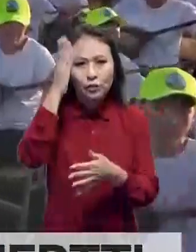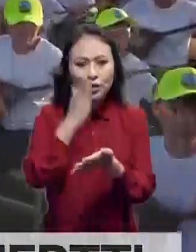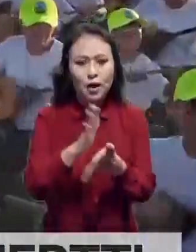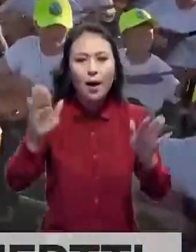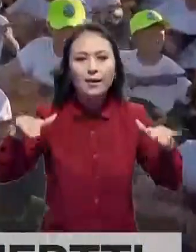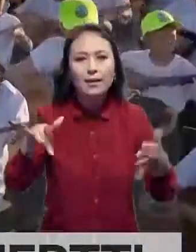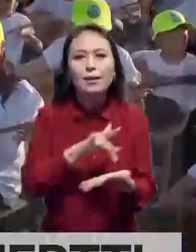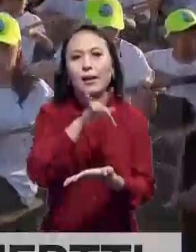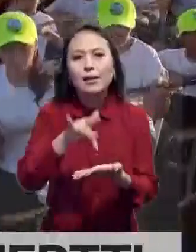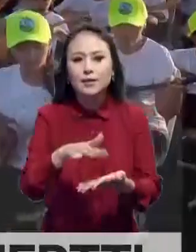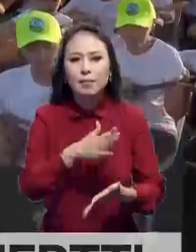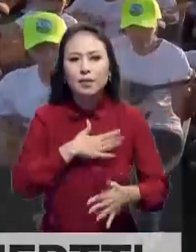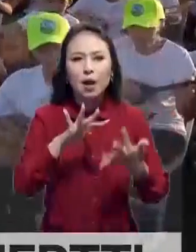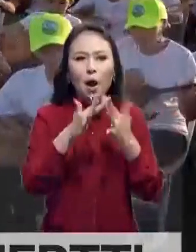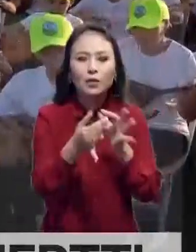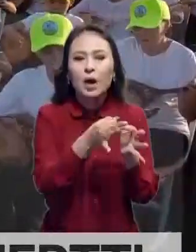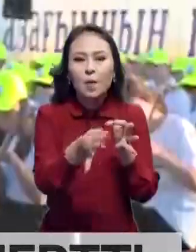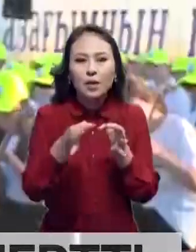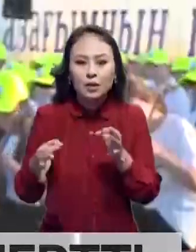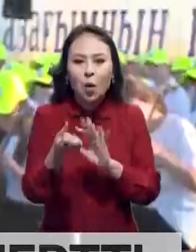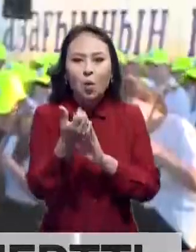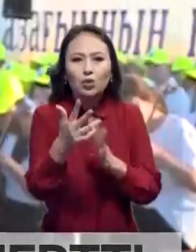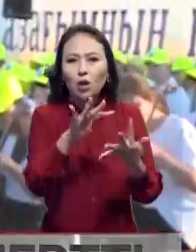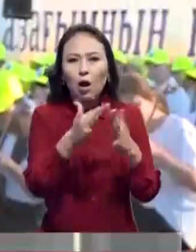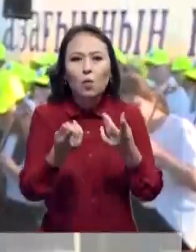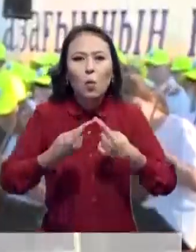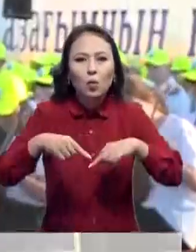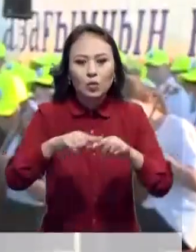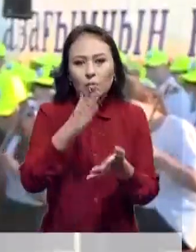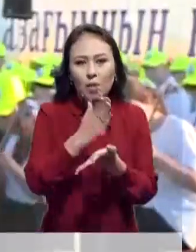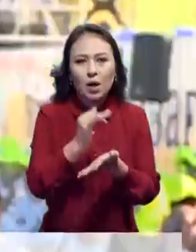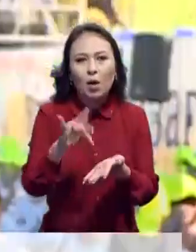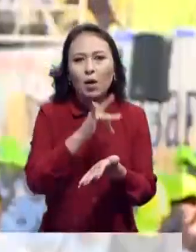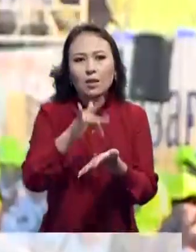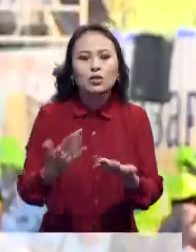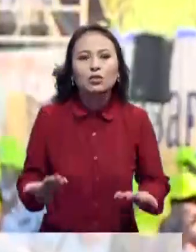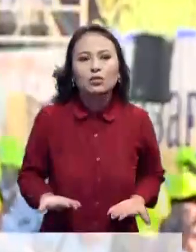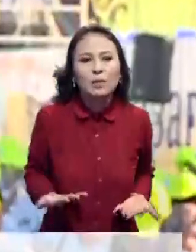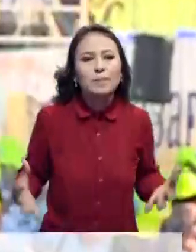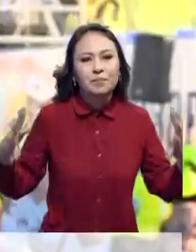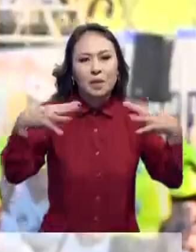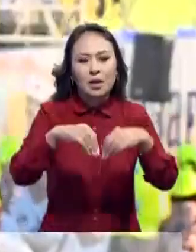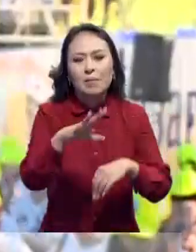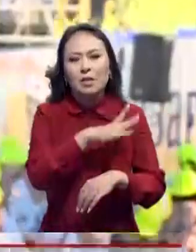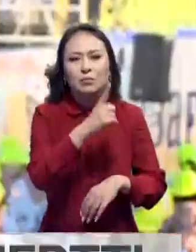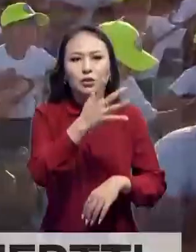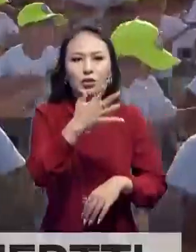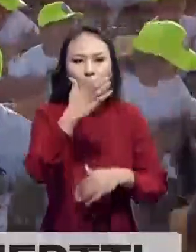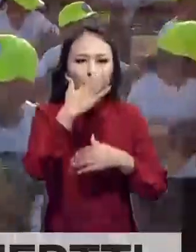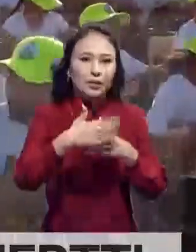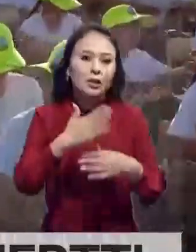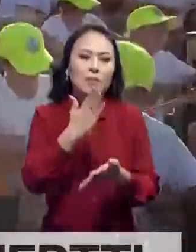қаласының өңіріндегі біздің ауылдық аймақтардан 13 ауыл округтері бар, және де қала тұрғындары. Барлығы жиналғанда 1500 домбырашы